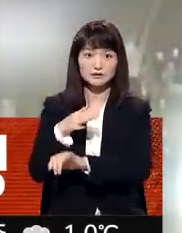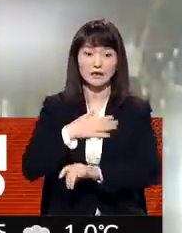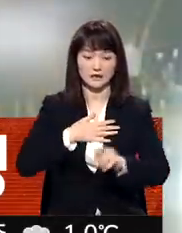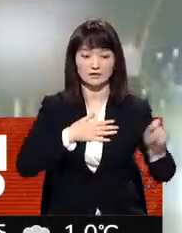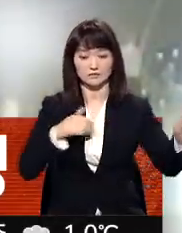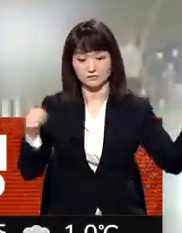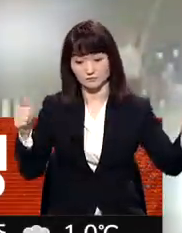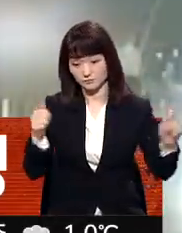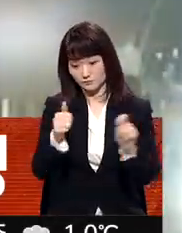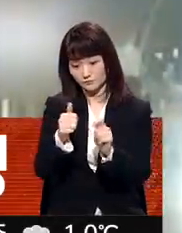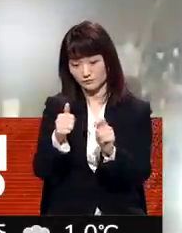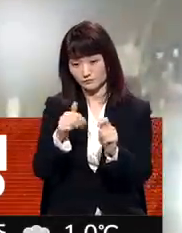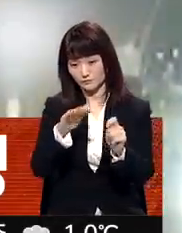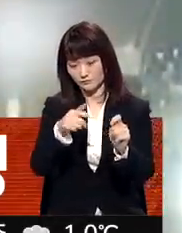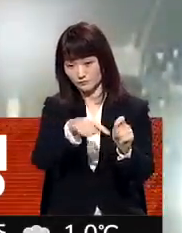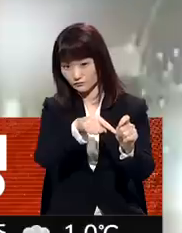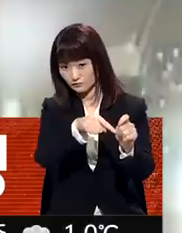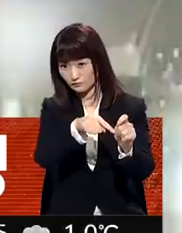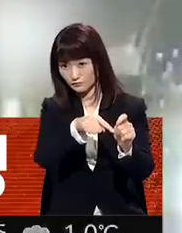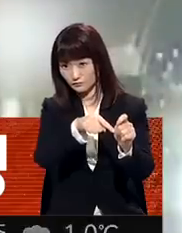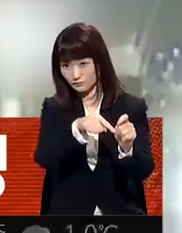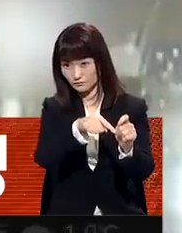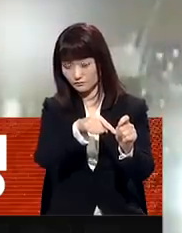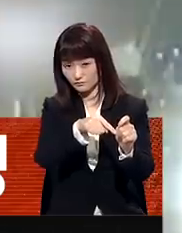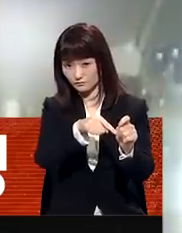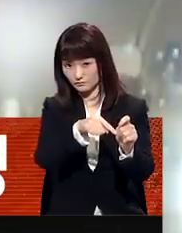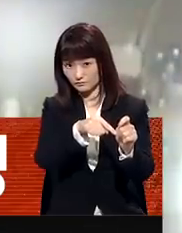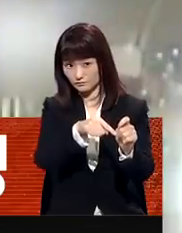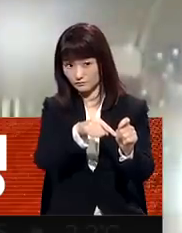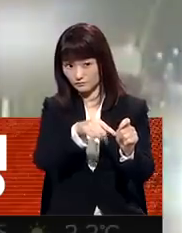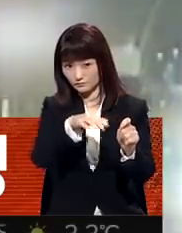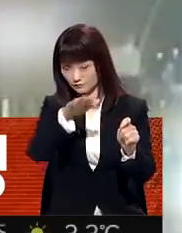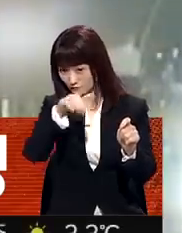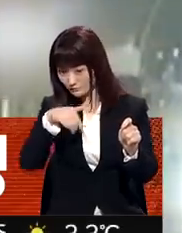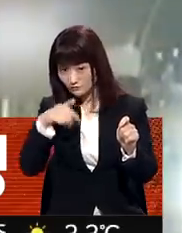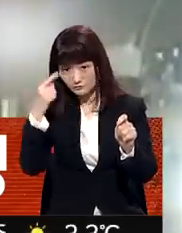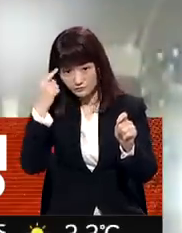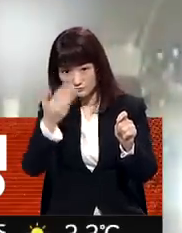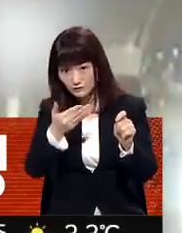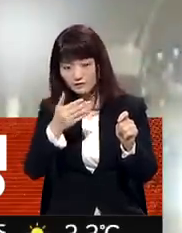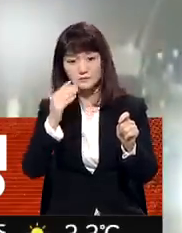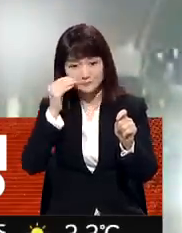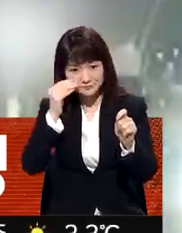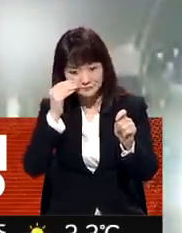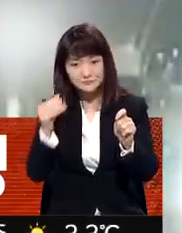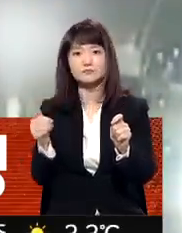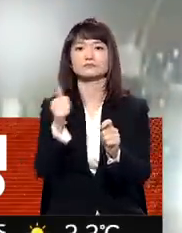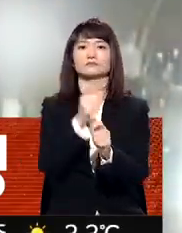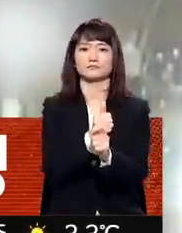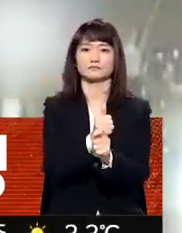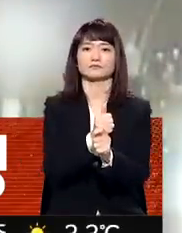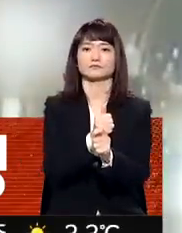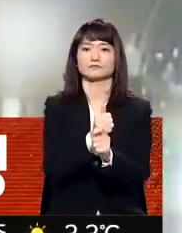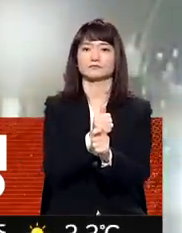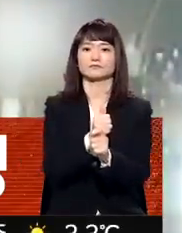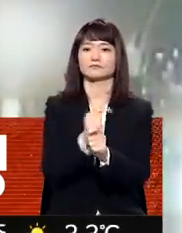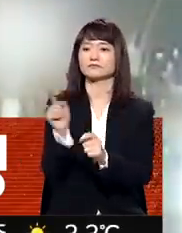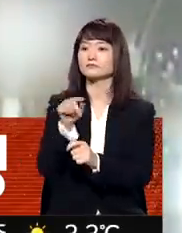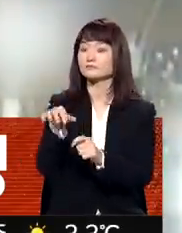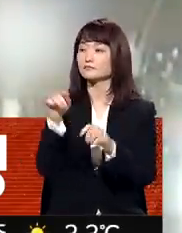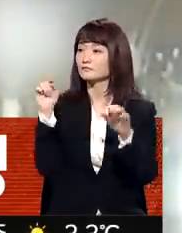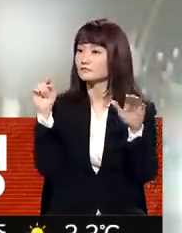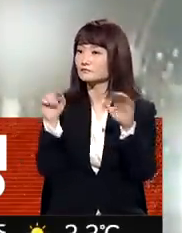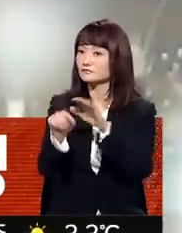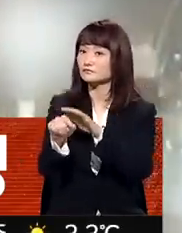세워서 탑승을 했습니다 혹시 손님이 부르셨어요 예 내가 콜 태웠습니다 콜 불렀습니다라고 탔는데 어디로 간다고